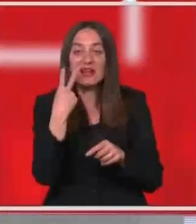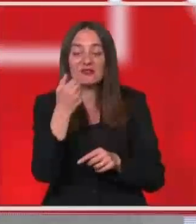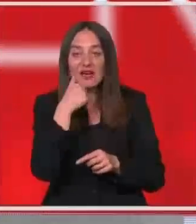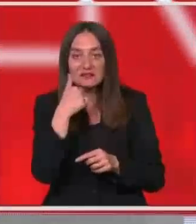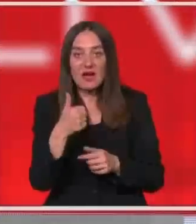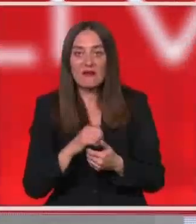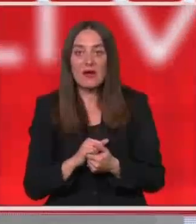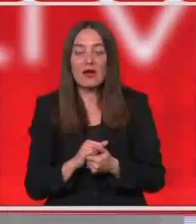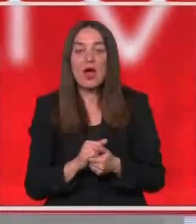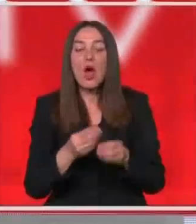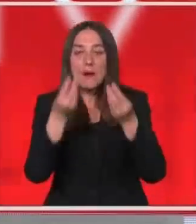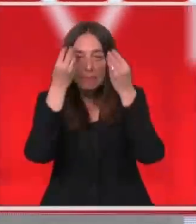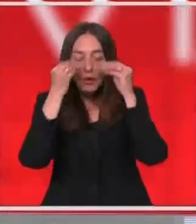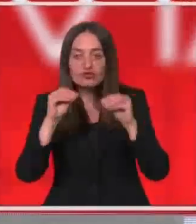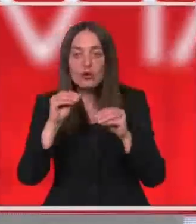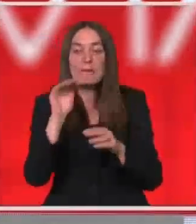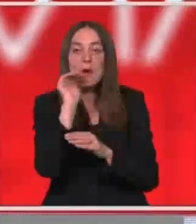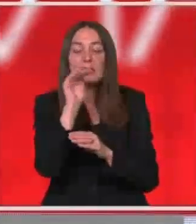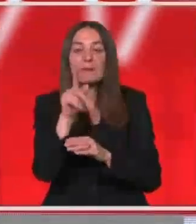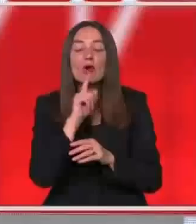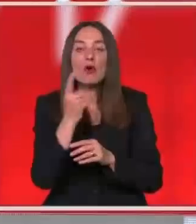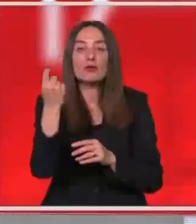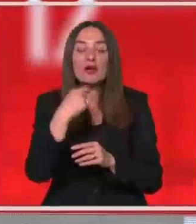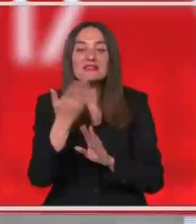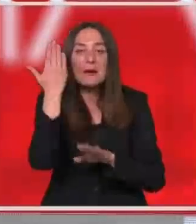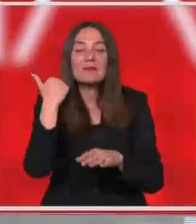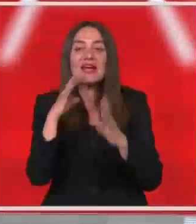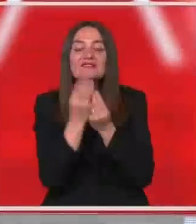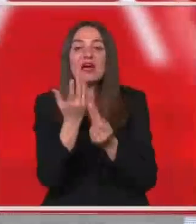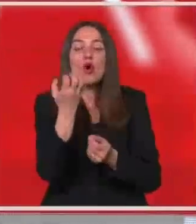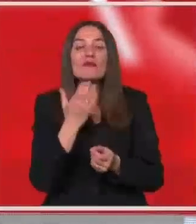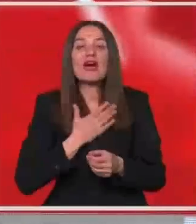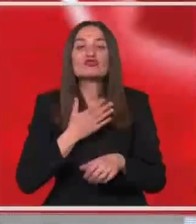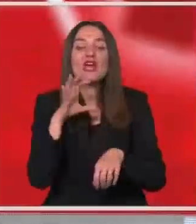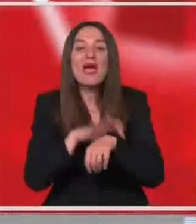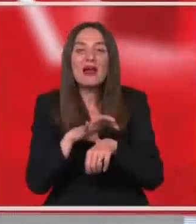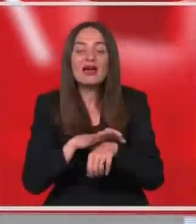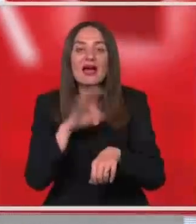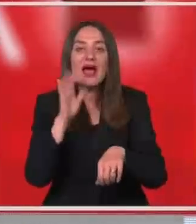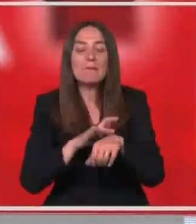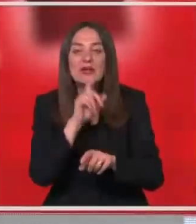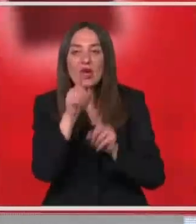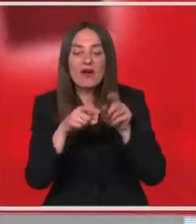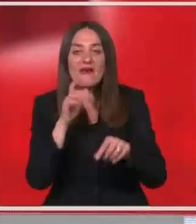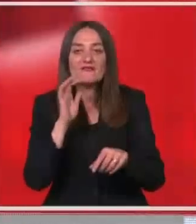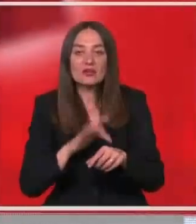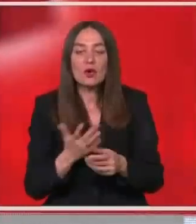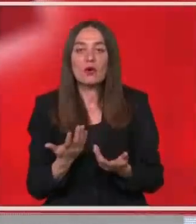dana poštujemo preporuke koje dolaze pre svega od naših lekara, od epidemiologa, od